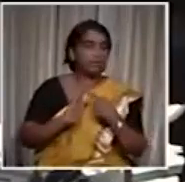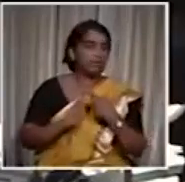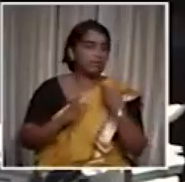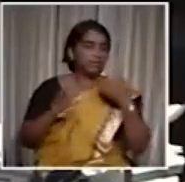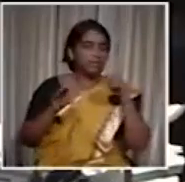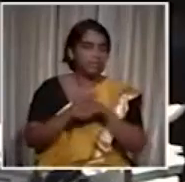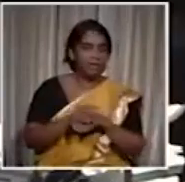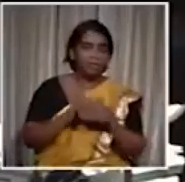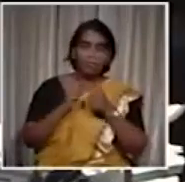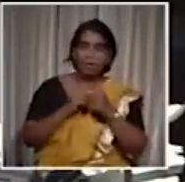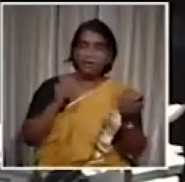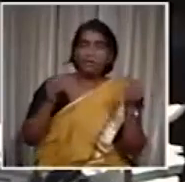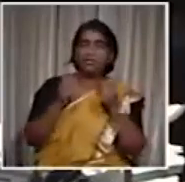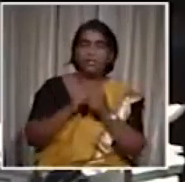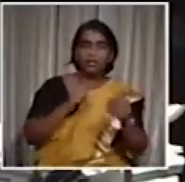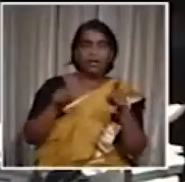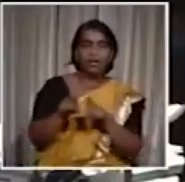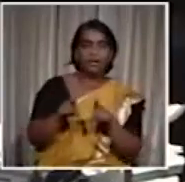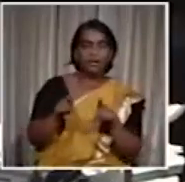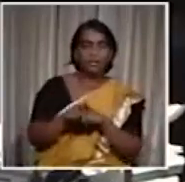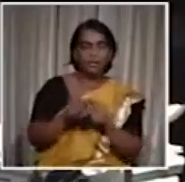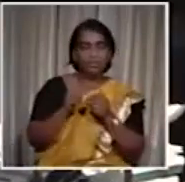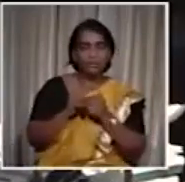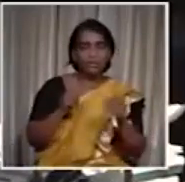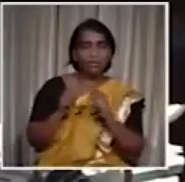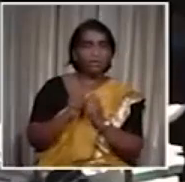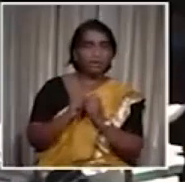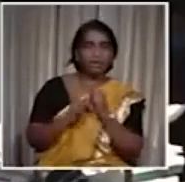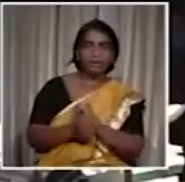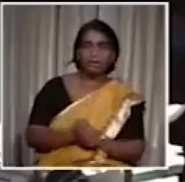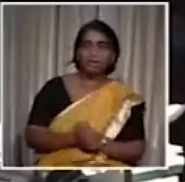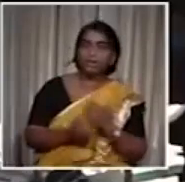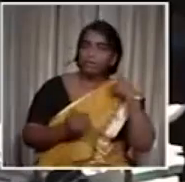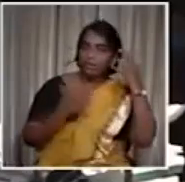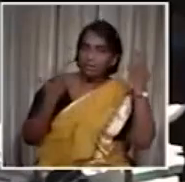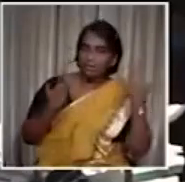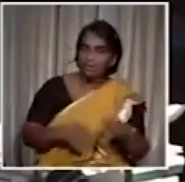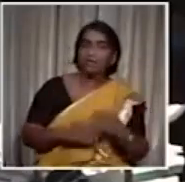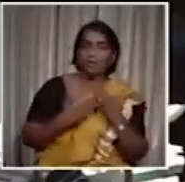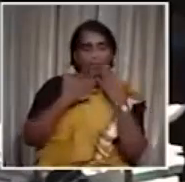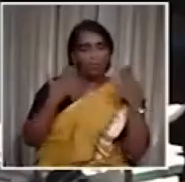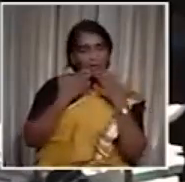තිබෙන්නේ ඉතිහාසයේ එතුමාලා විසින් වපුරන ලද බීජ කියමින් මම අවසන් කරනවා බොහොම ස්තුතියි ගරු නියෝජක කතානායකතුමා